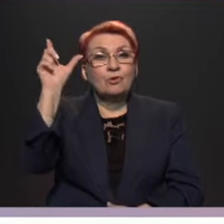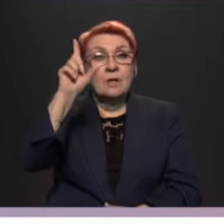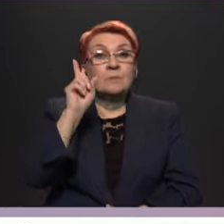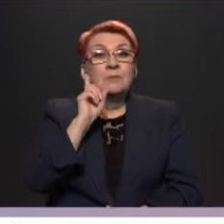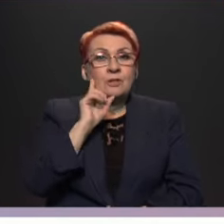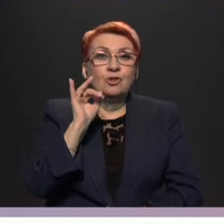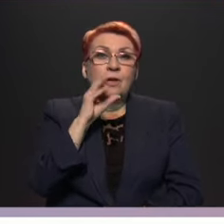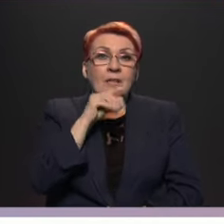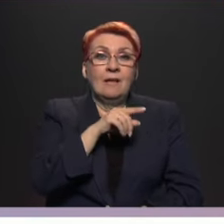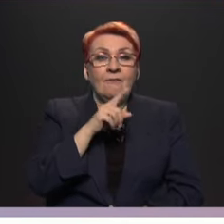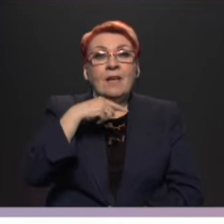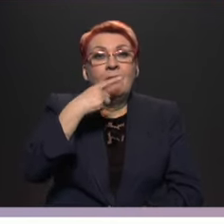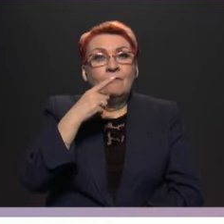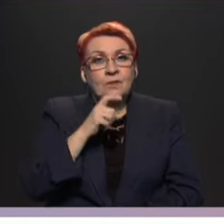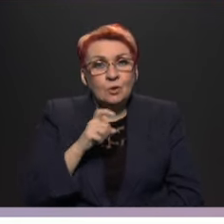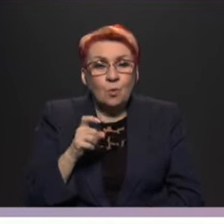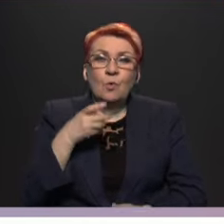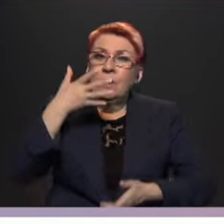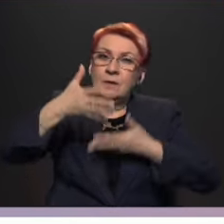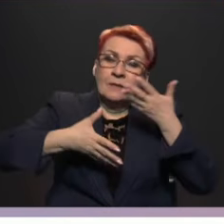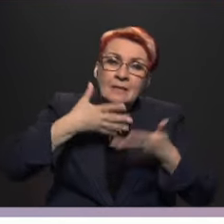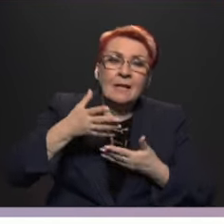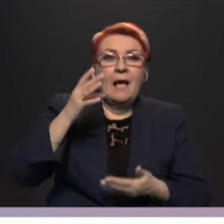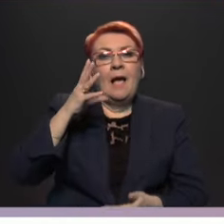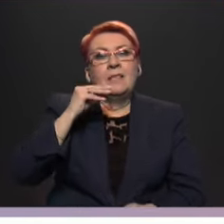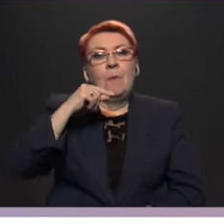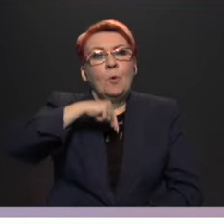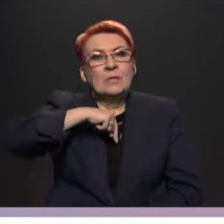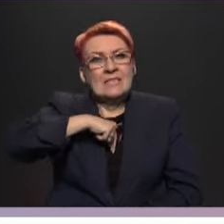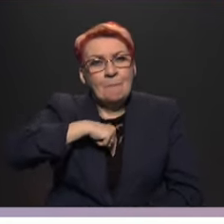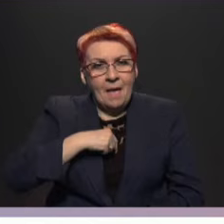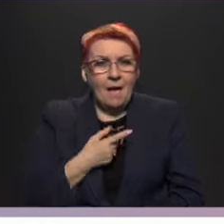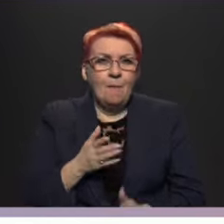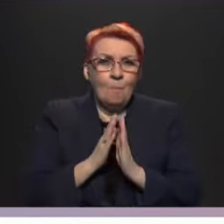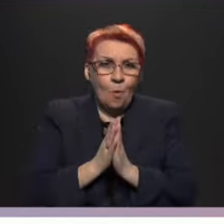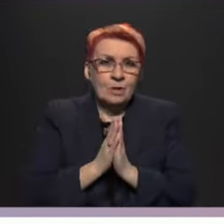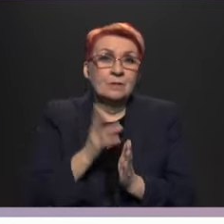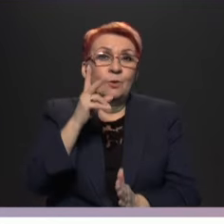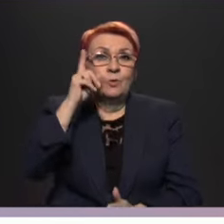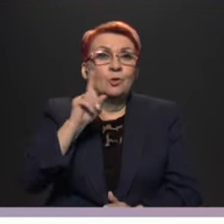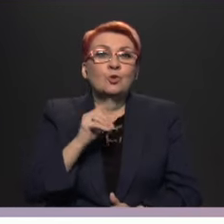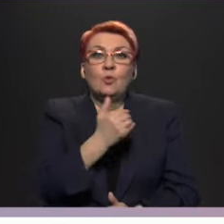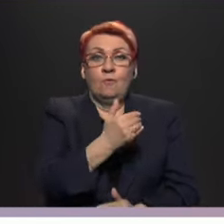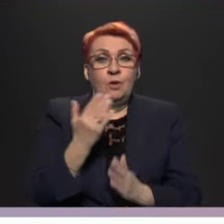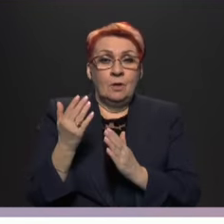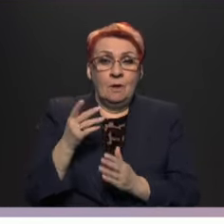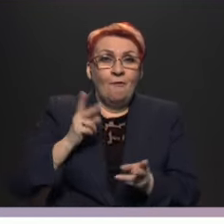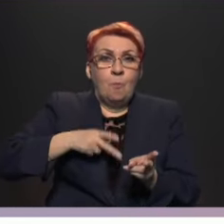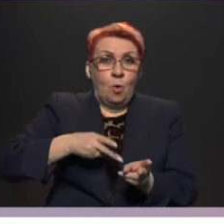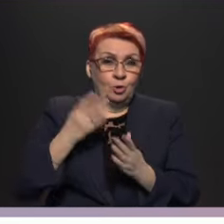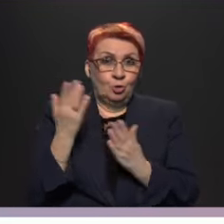и когда вы вслух молитесь, и когда вы про себя молитесь. И кто знает, что вы там читаете в поезде,